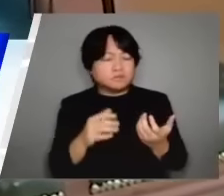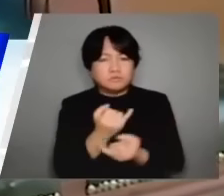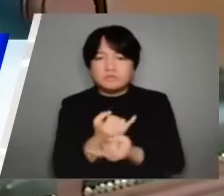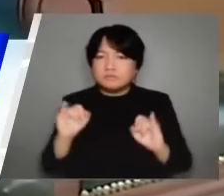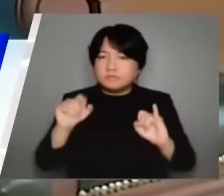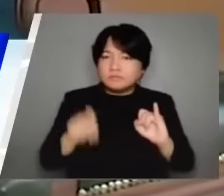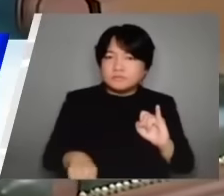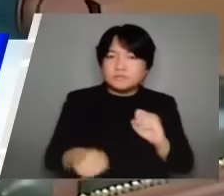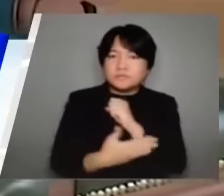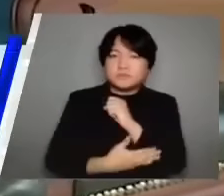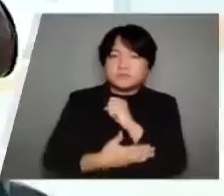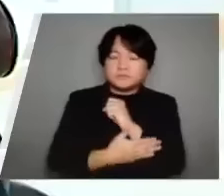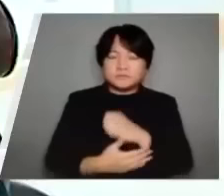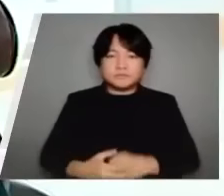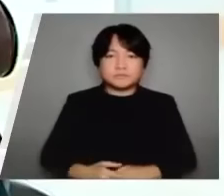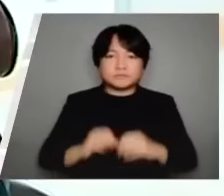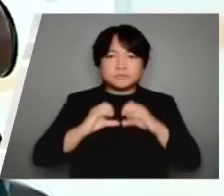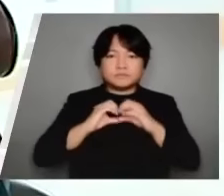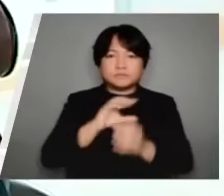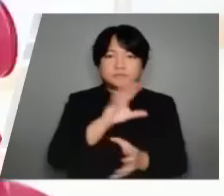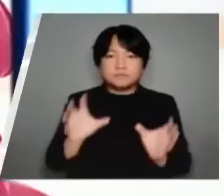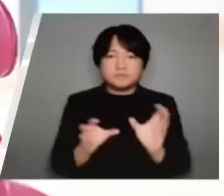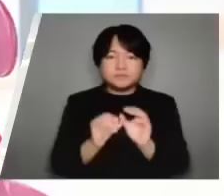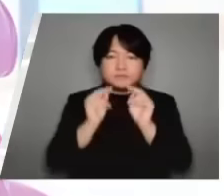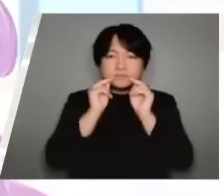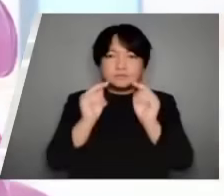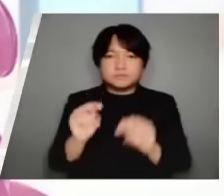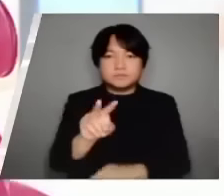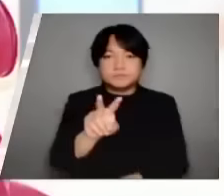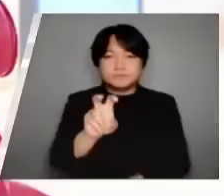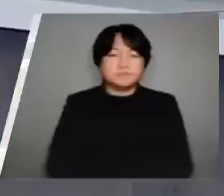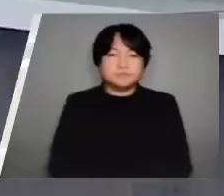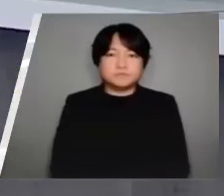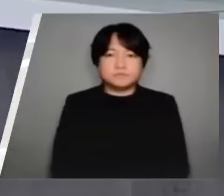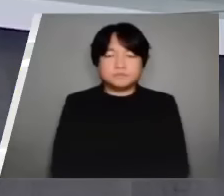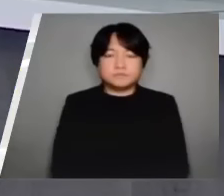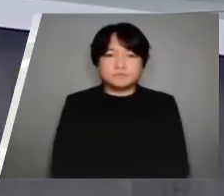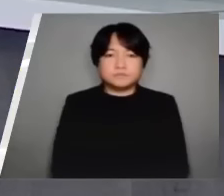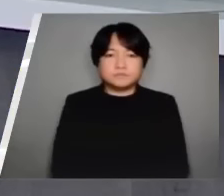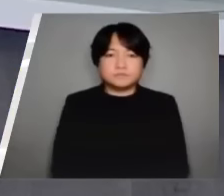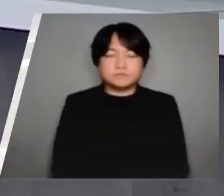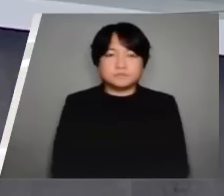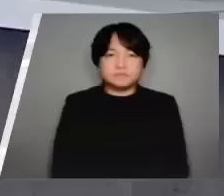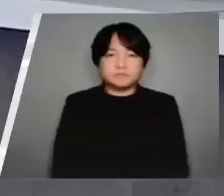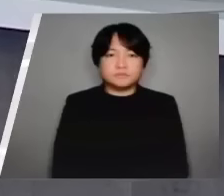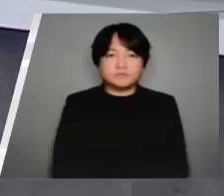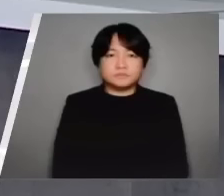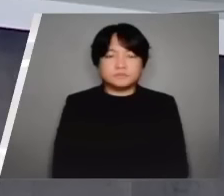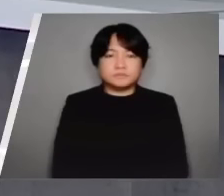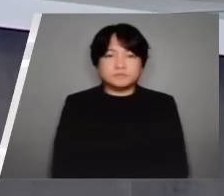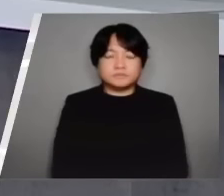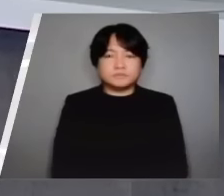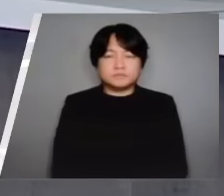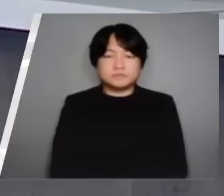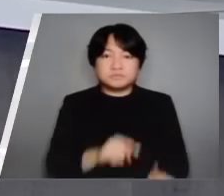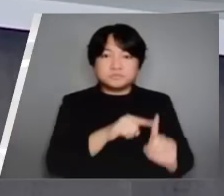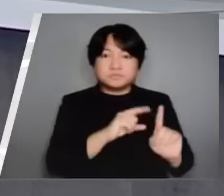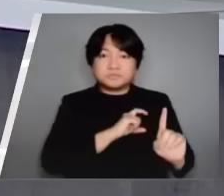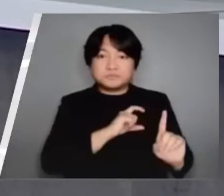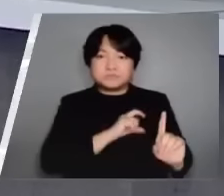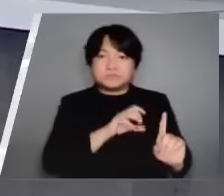para sa GMA integrated news marang inyo saksi arestado ang isang pulis sa Bacolod City matapos